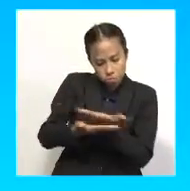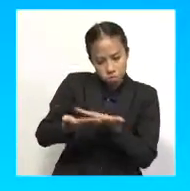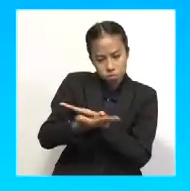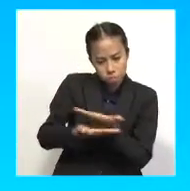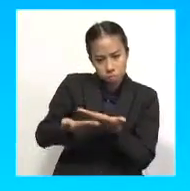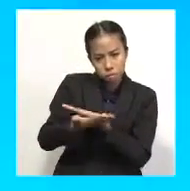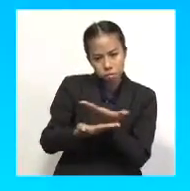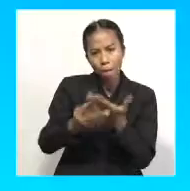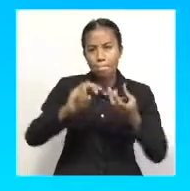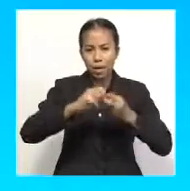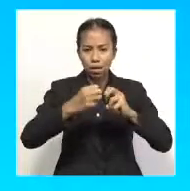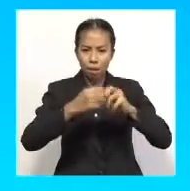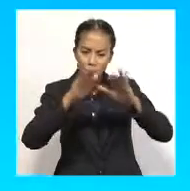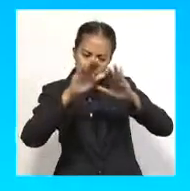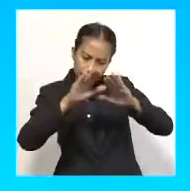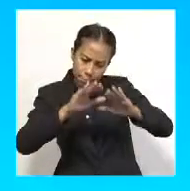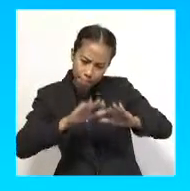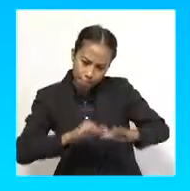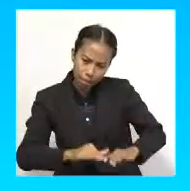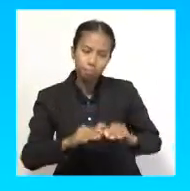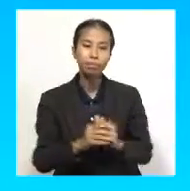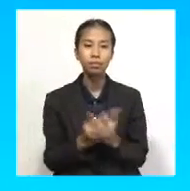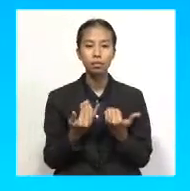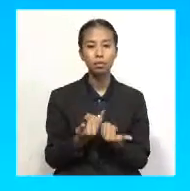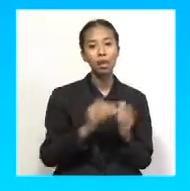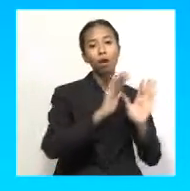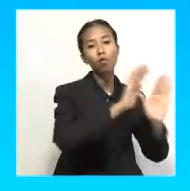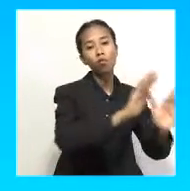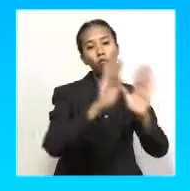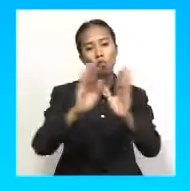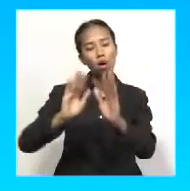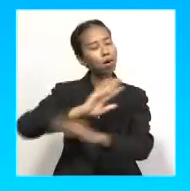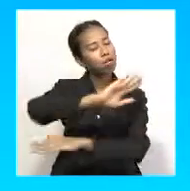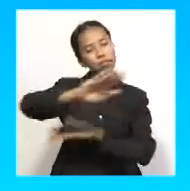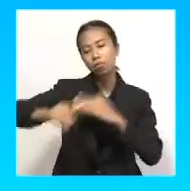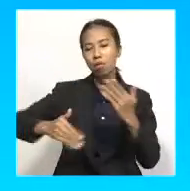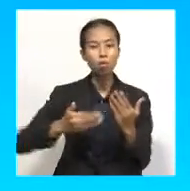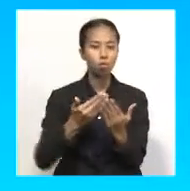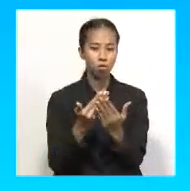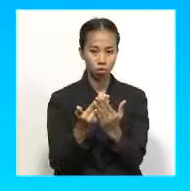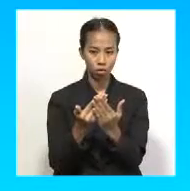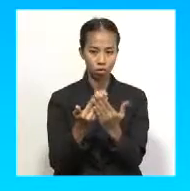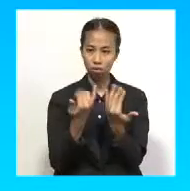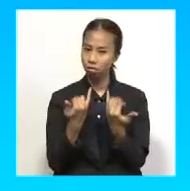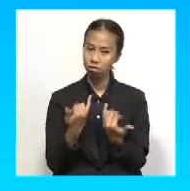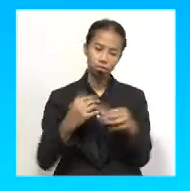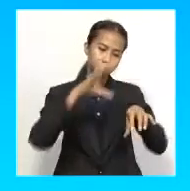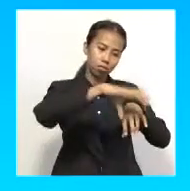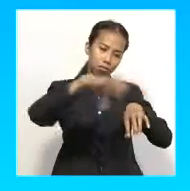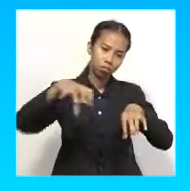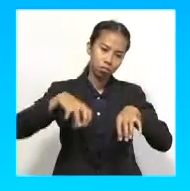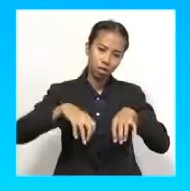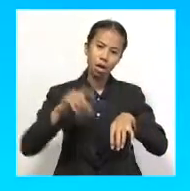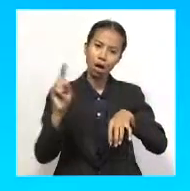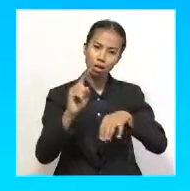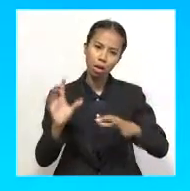างรอบคอบเพื่อลดปัญหาให้มากที่สุดพร้อมทั้งฝากไปถึงทุกภาคส่วนด้วยนะครับท่านนายกบอกนะครับให้ทุกรัฐวิสาหกิจเรื่อง